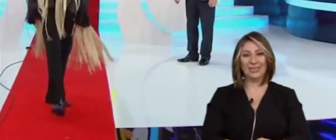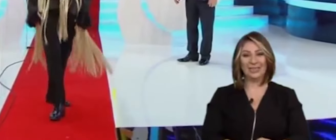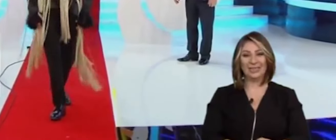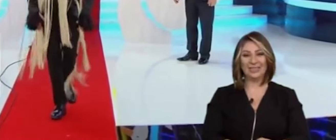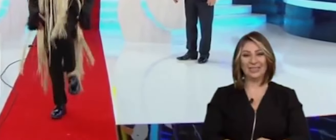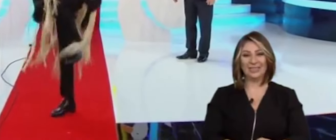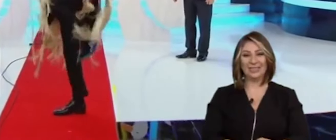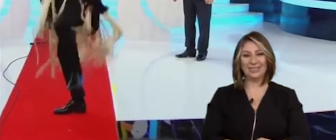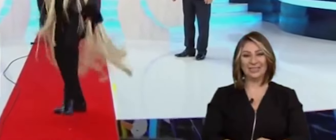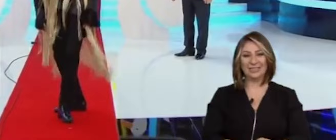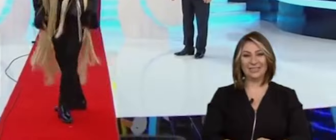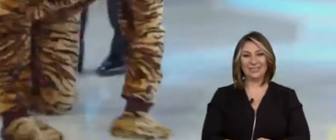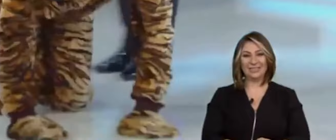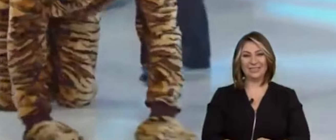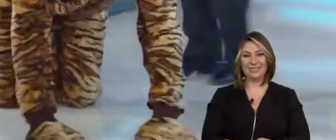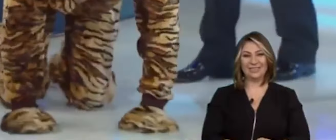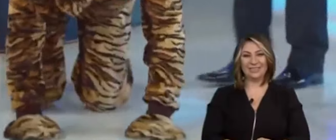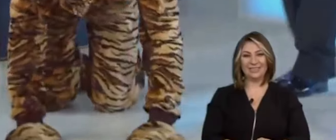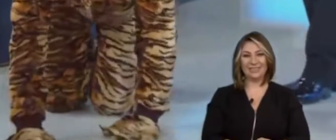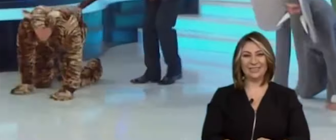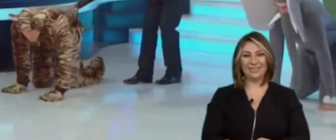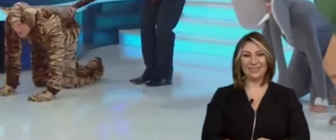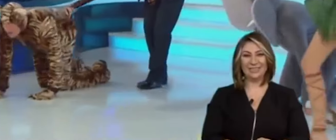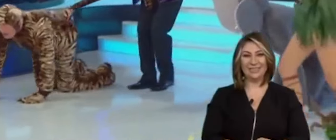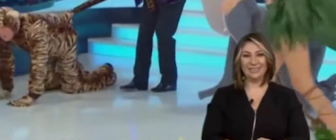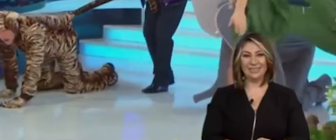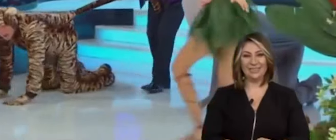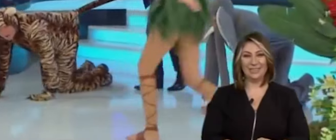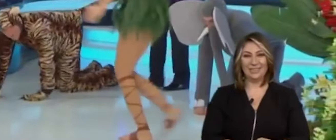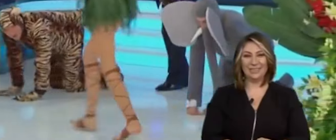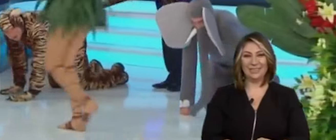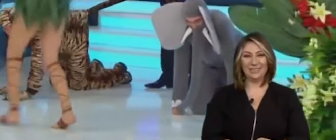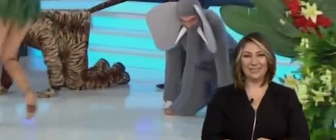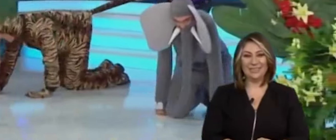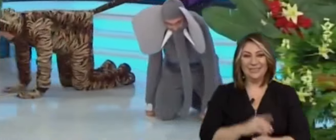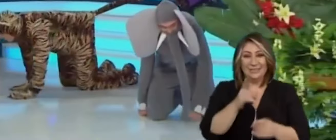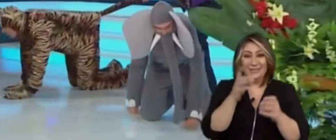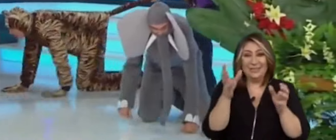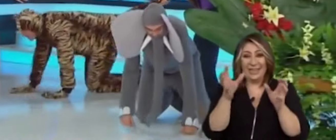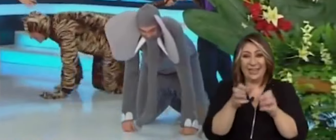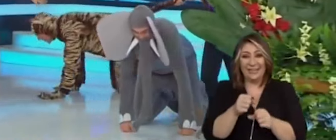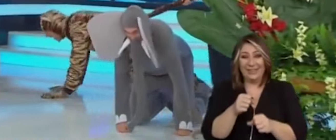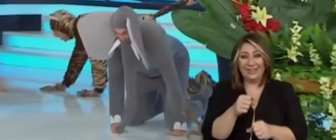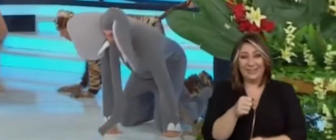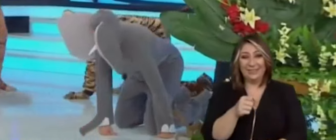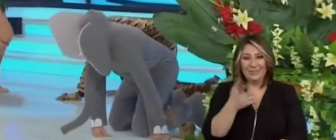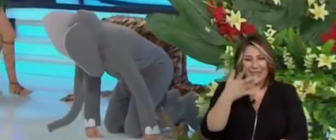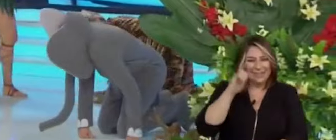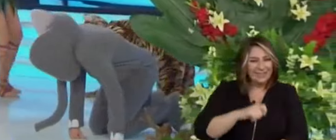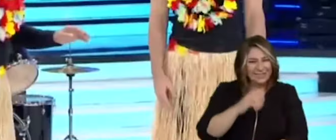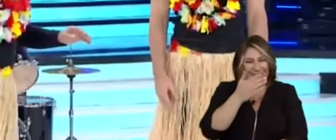de giderim. Ay, ya böyle böyle böyle, böyle asla panter kaplan olur. Bu ne rezillik ya.